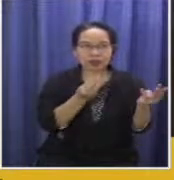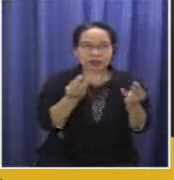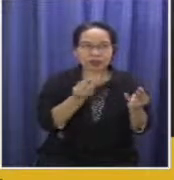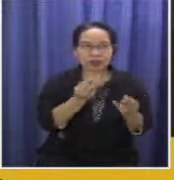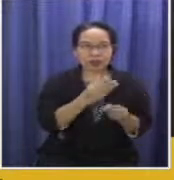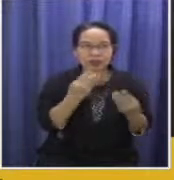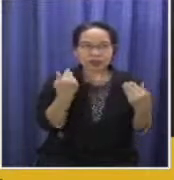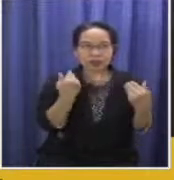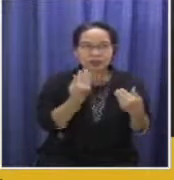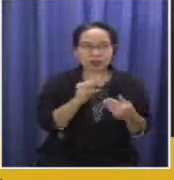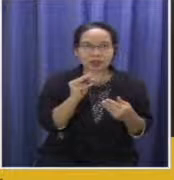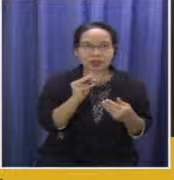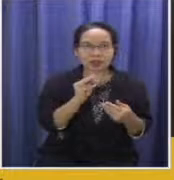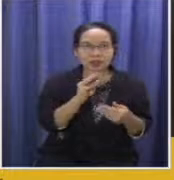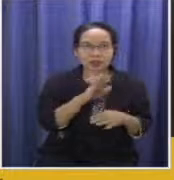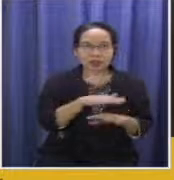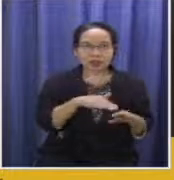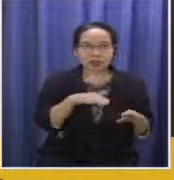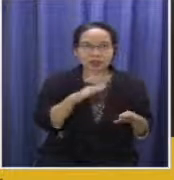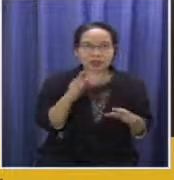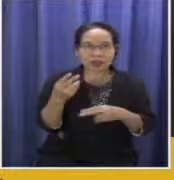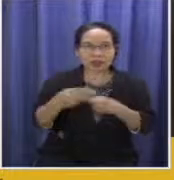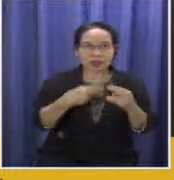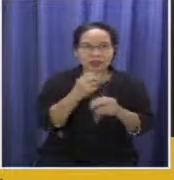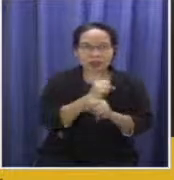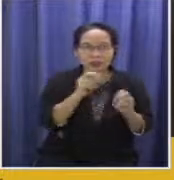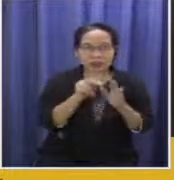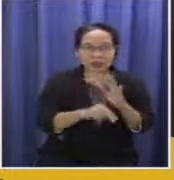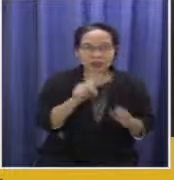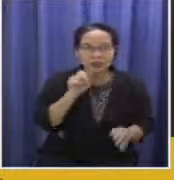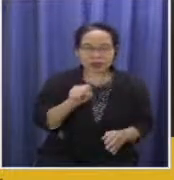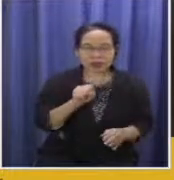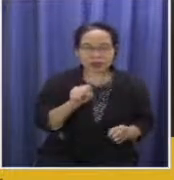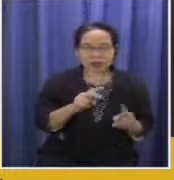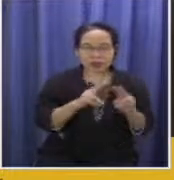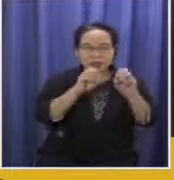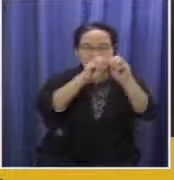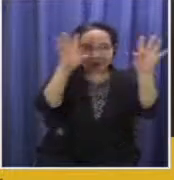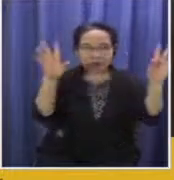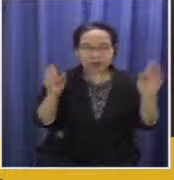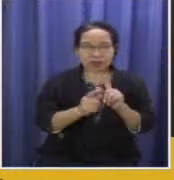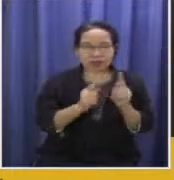गर्ने आत्माहरू होइनन्? Yes, brother Eli, it's very clearly Was it